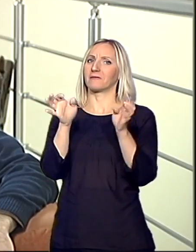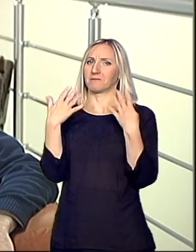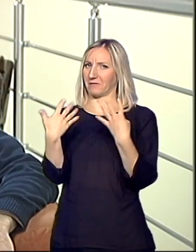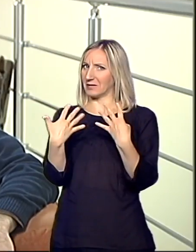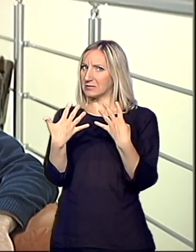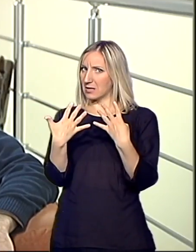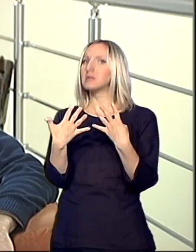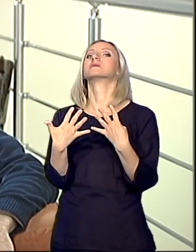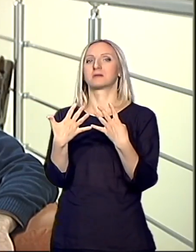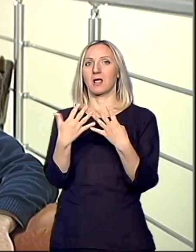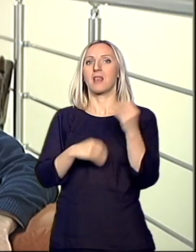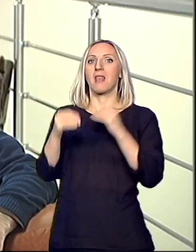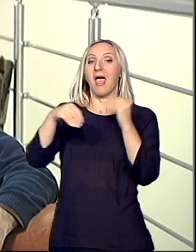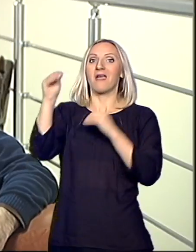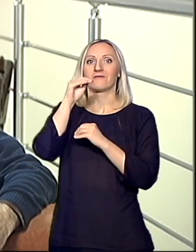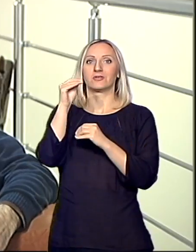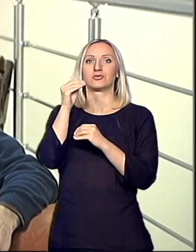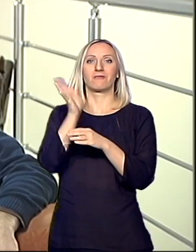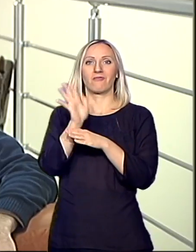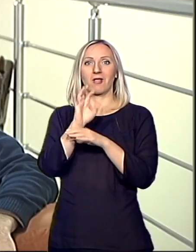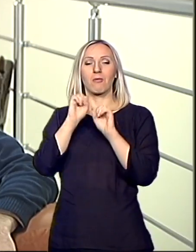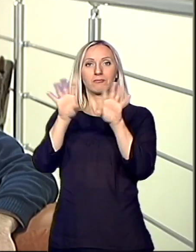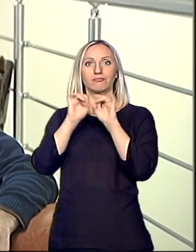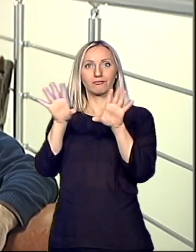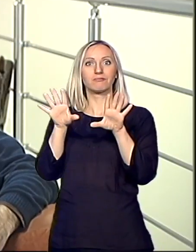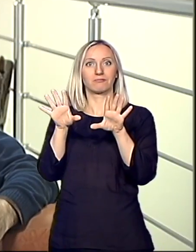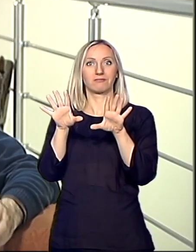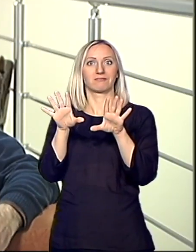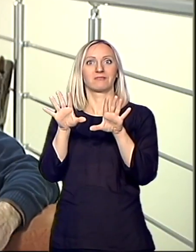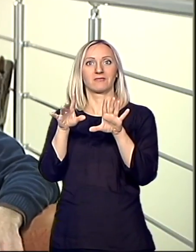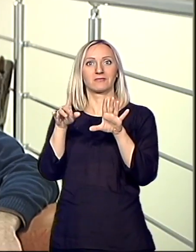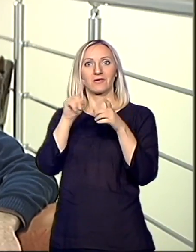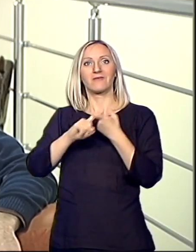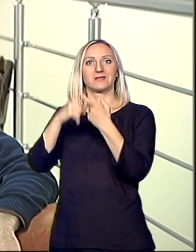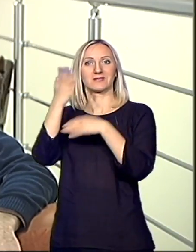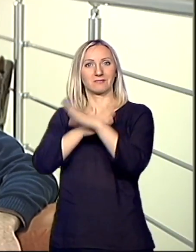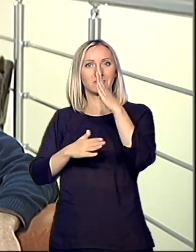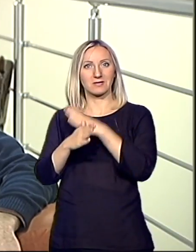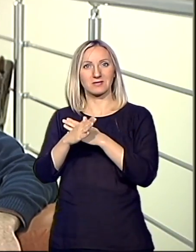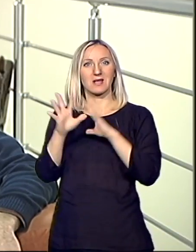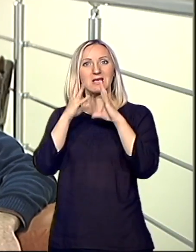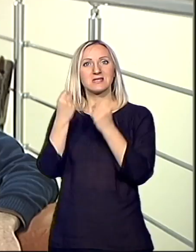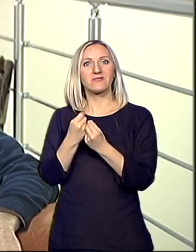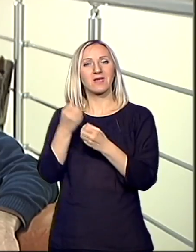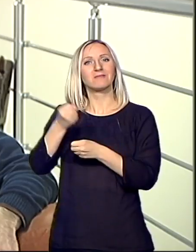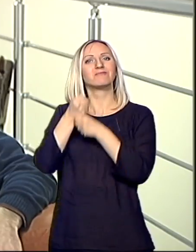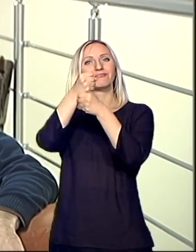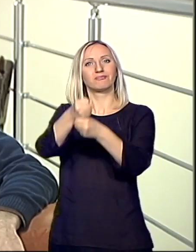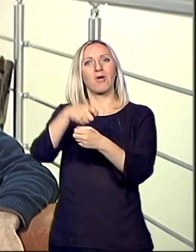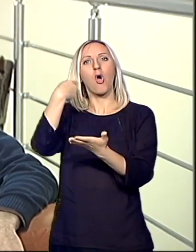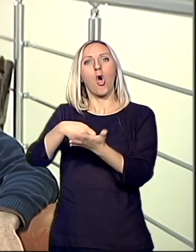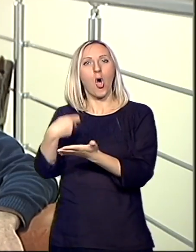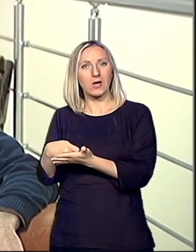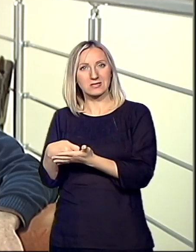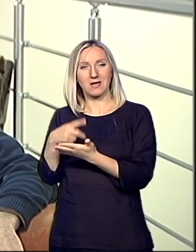pokrenuo najveći trend invalidnosti u velikim filmovima i tih svih Oscara koje kasnije znamo za glumce koji su glumili